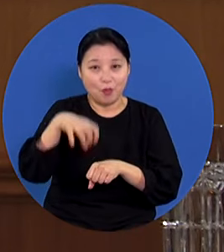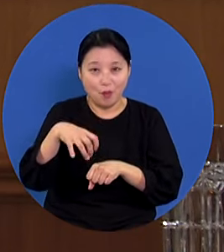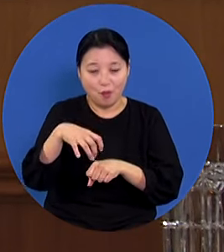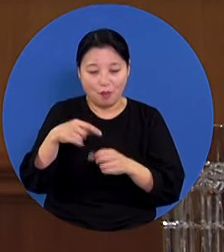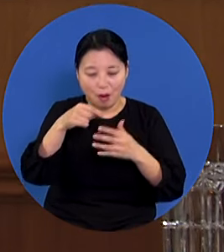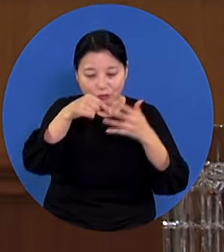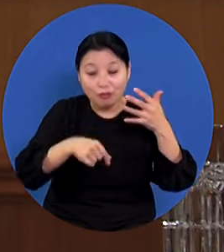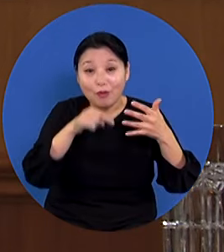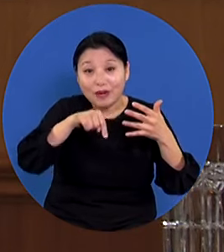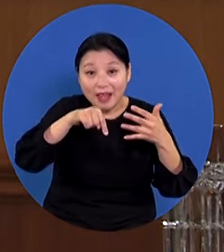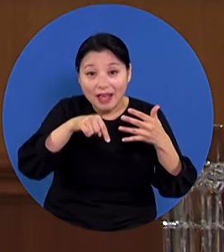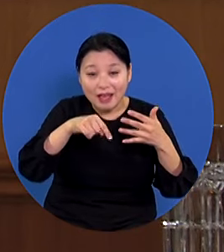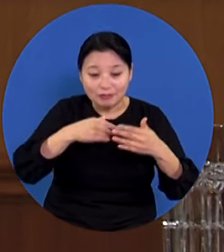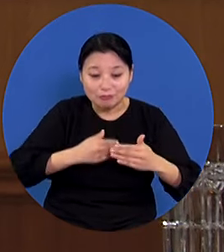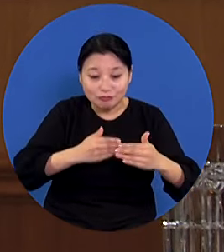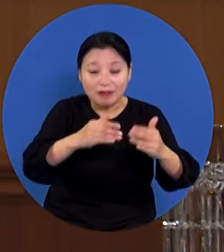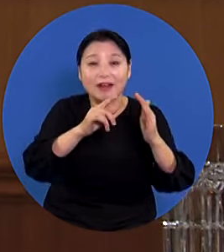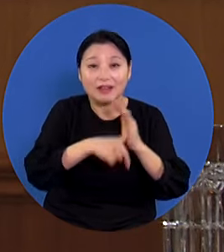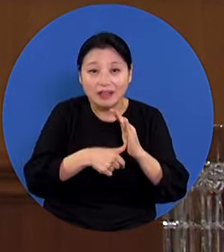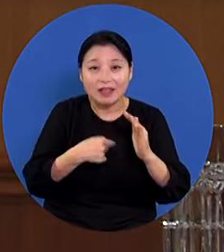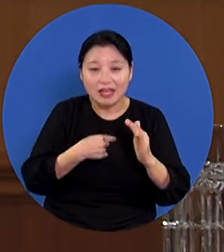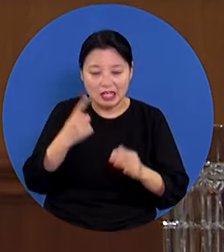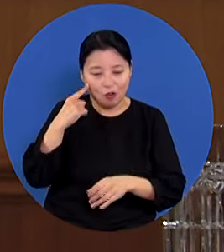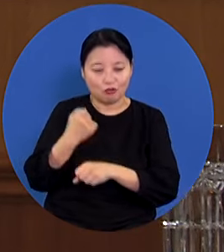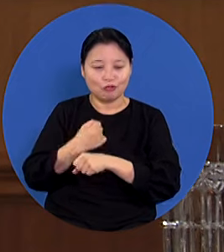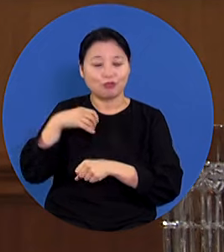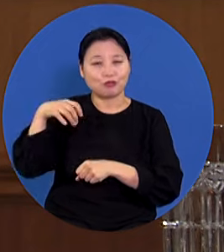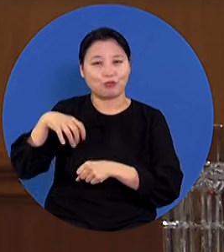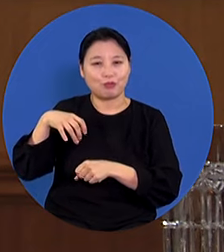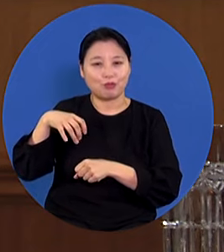어떤 프로그램 같은 걸 할 때 예. 저희는 보통 연구소